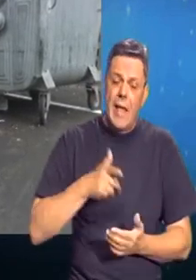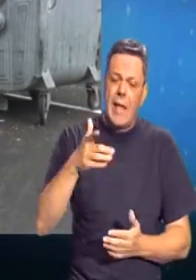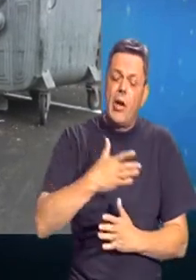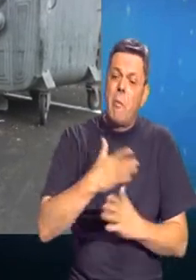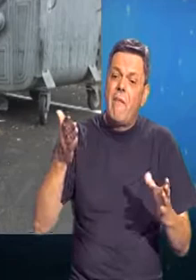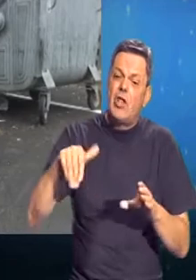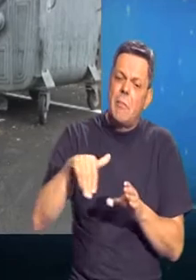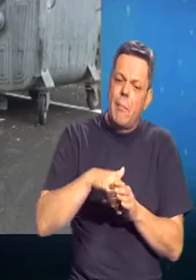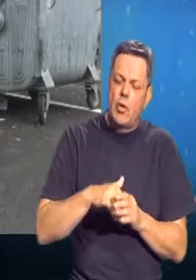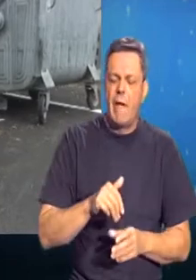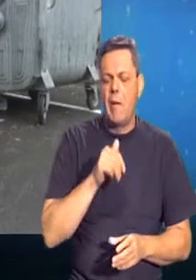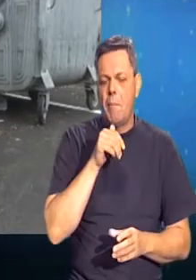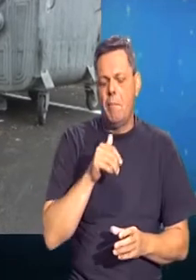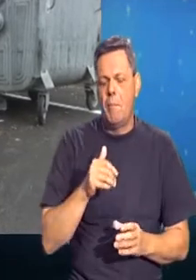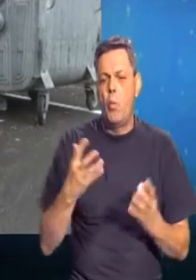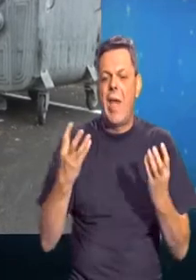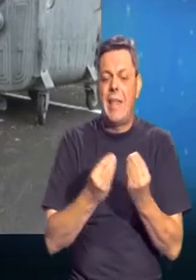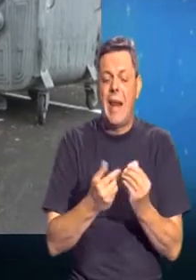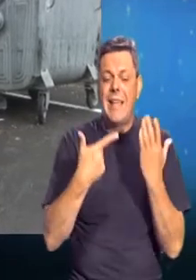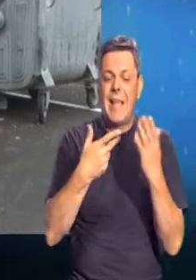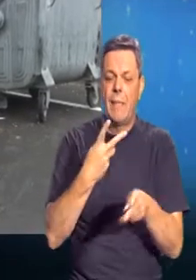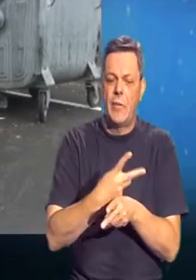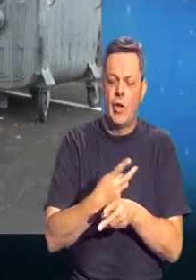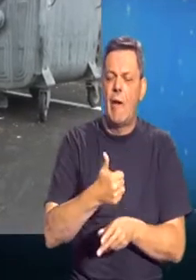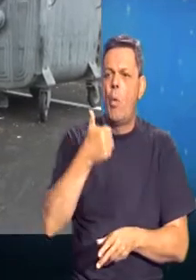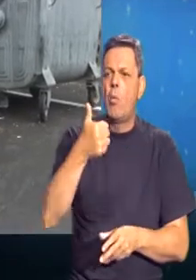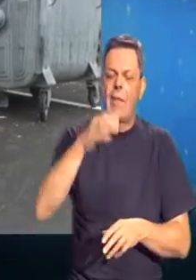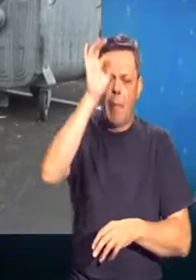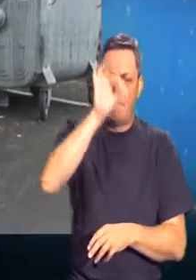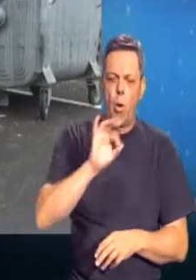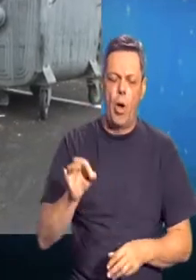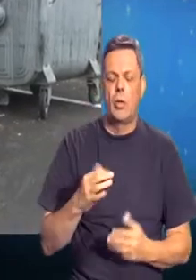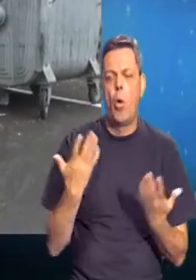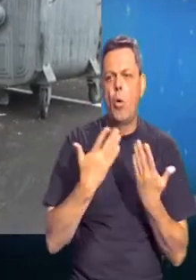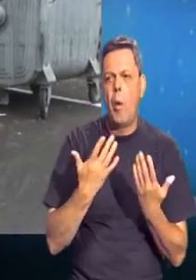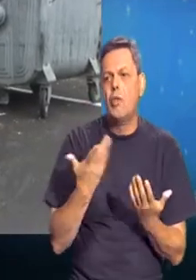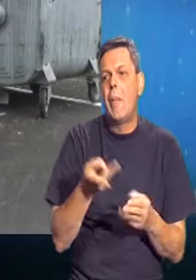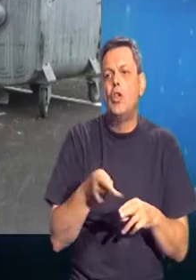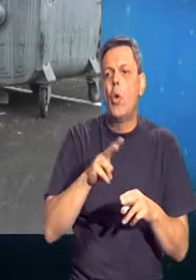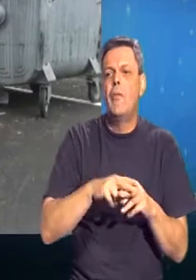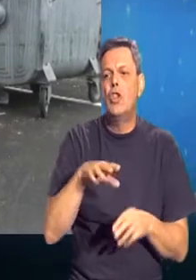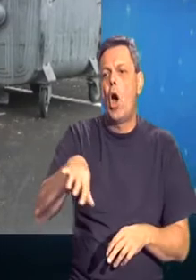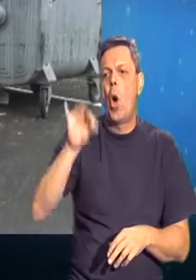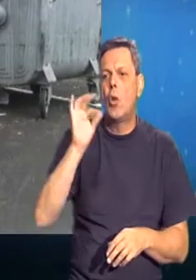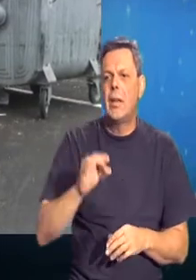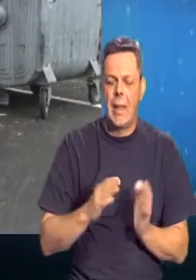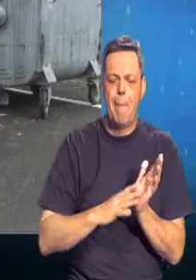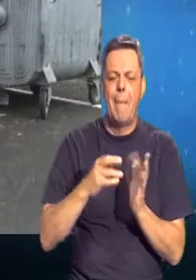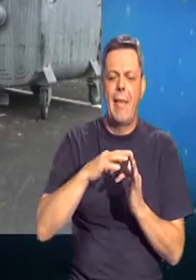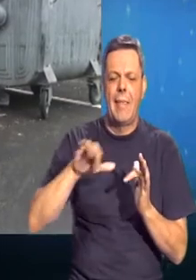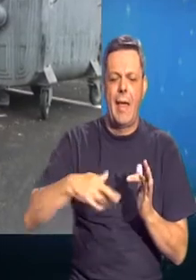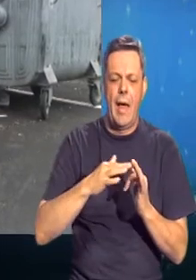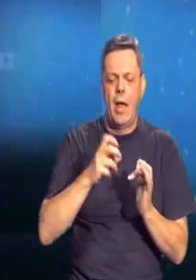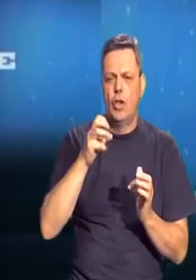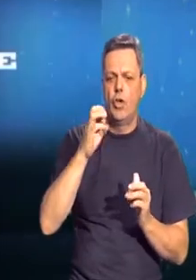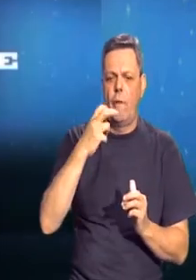njihovim većim zapošljavanjem ujedinila 7 zemalja u jedan projekt, o kojem će vam nešto više otkriti Mateja Ćorić.